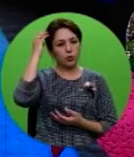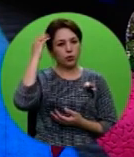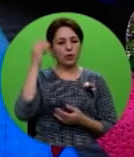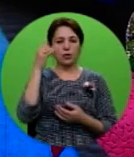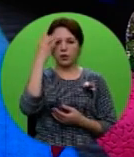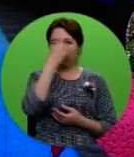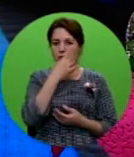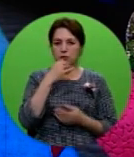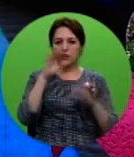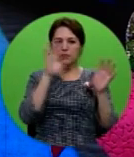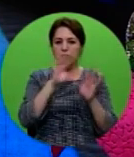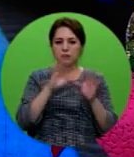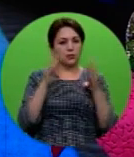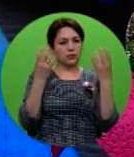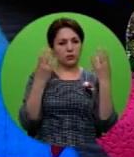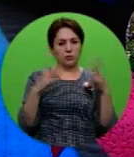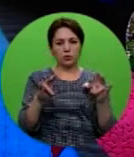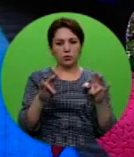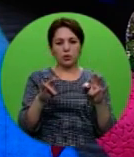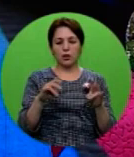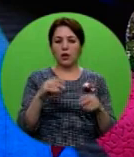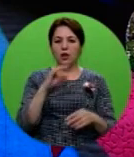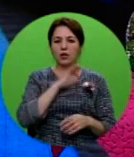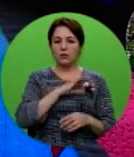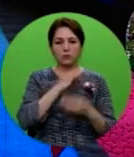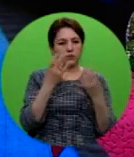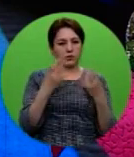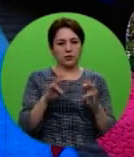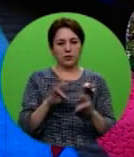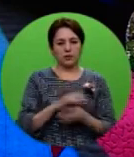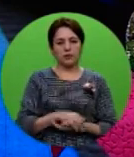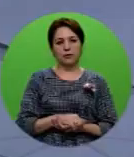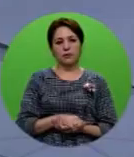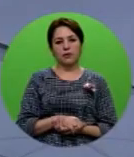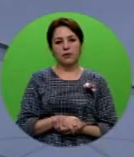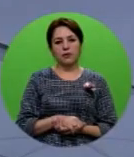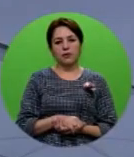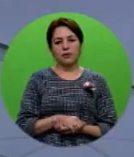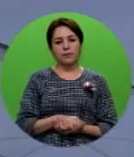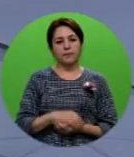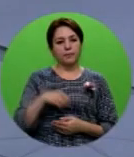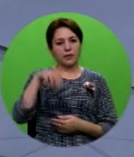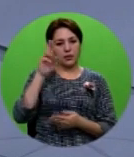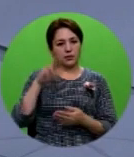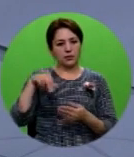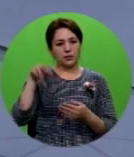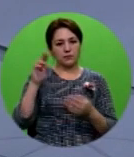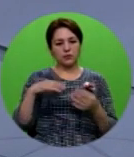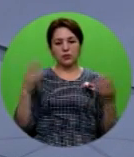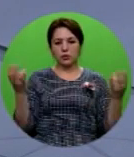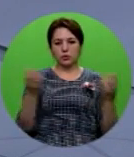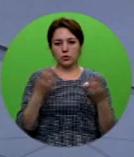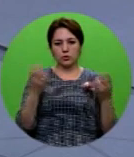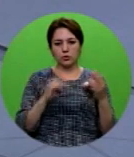серые оттенки лучше не брать, не использовать в данном рисунке. Раскрашивать